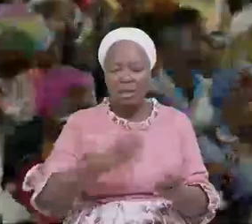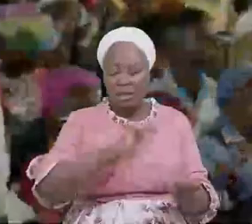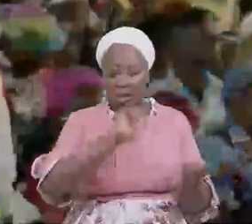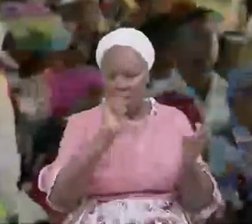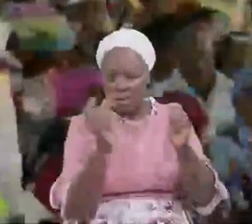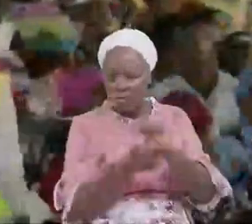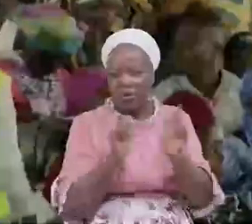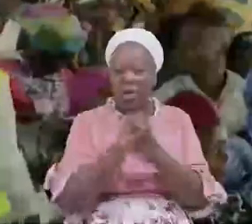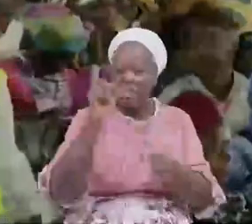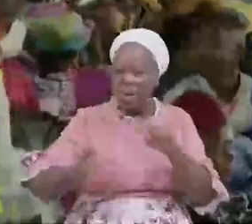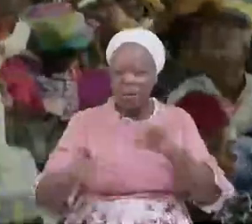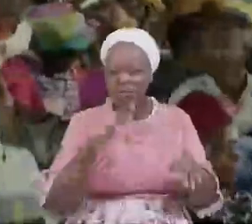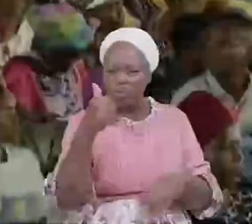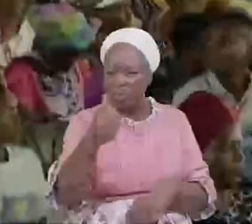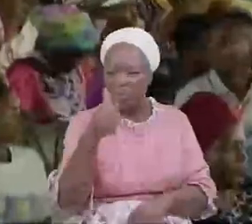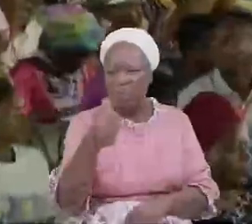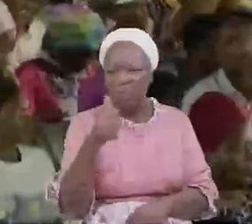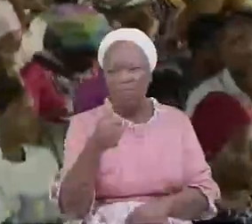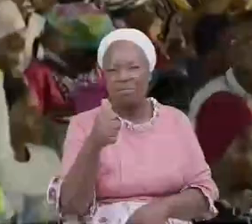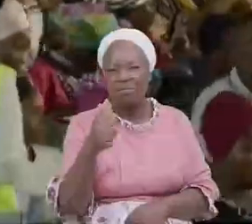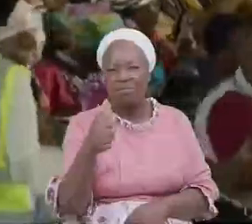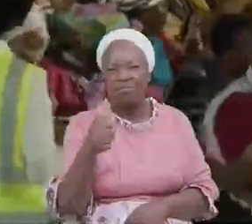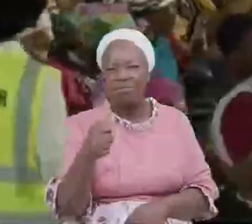Une transformation que tu ne peux pas faire pour toi-même.